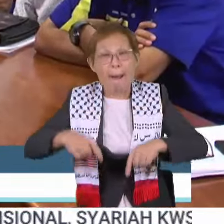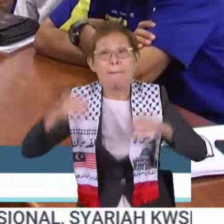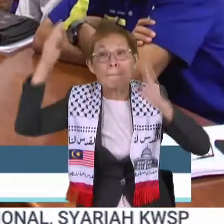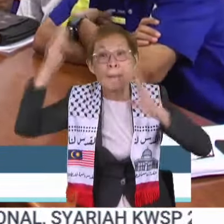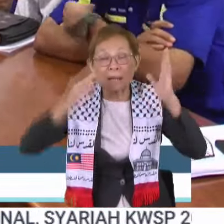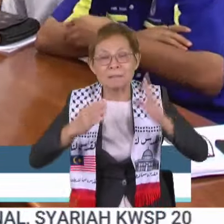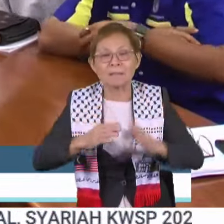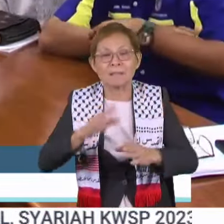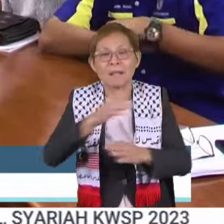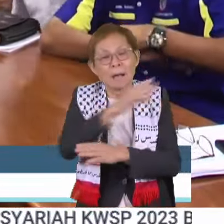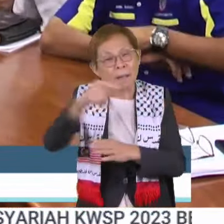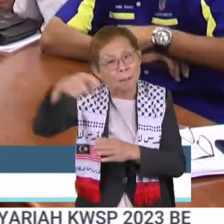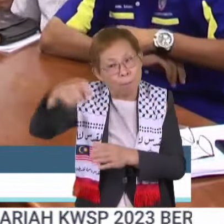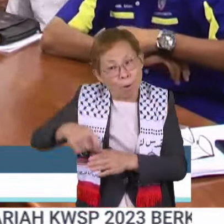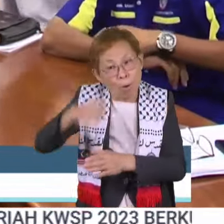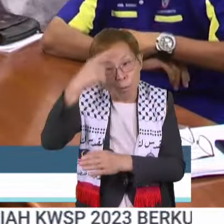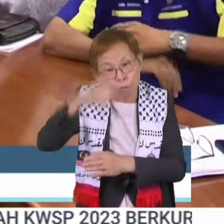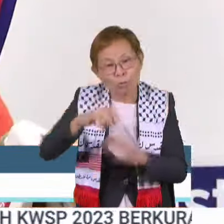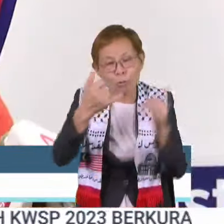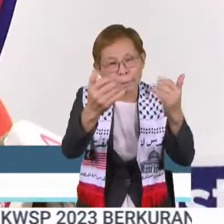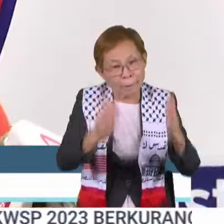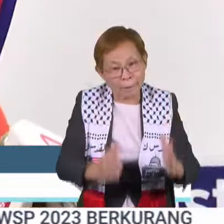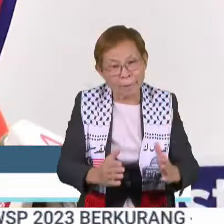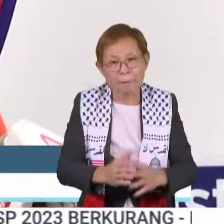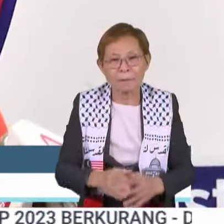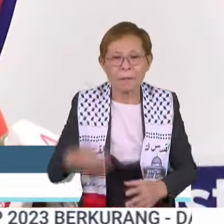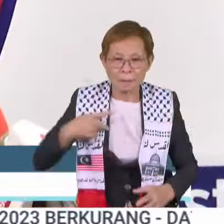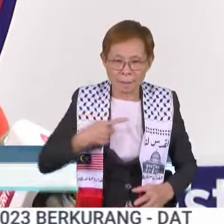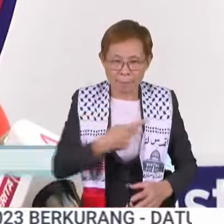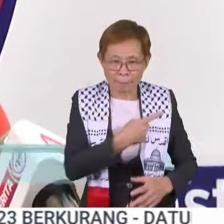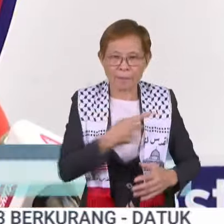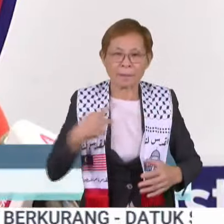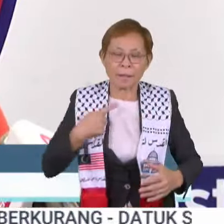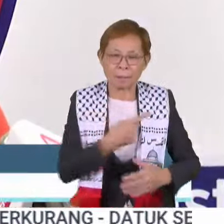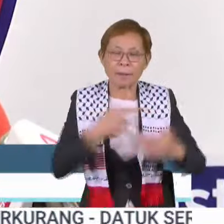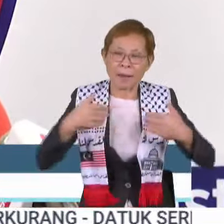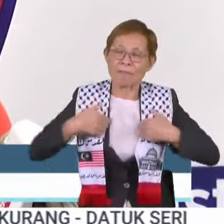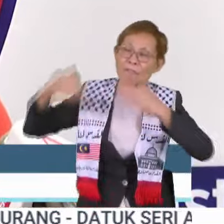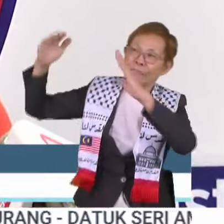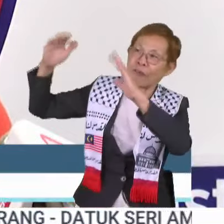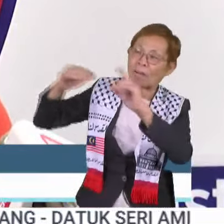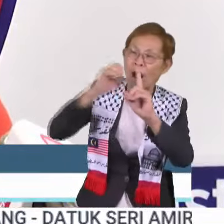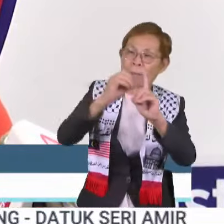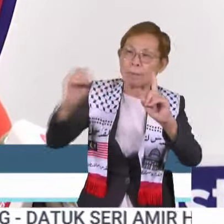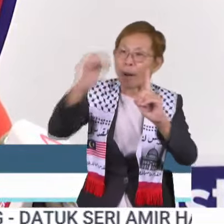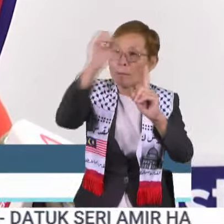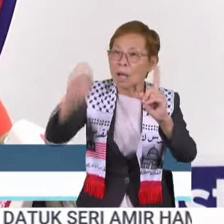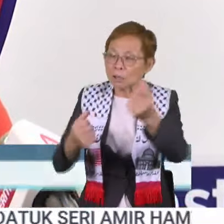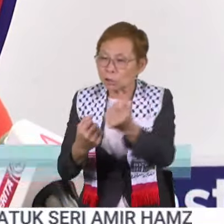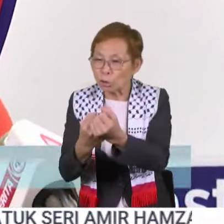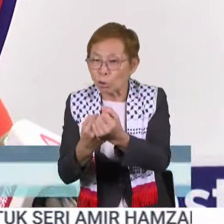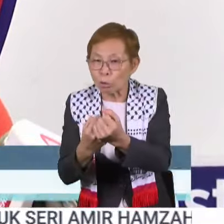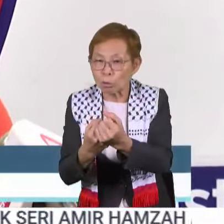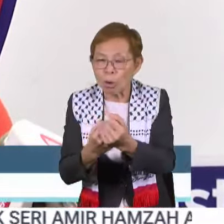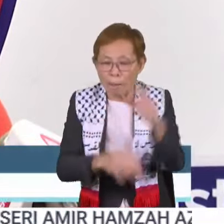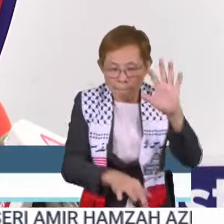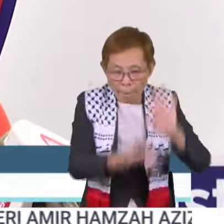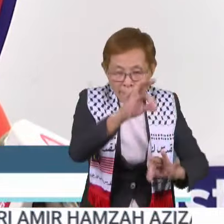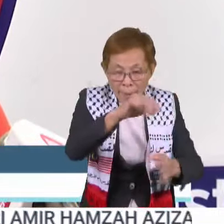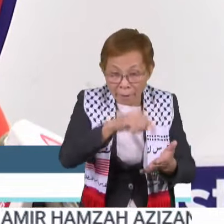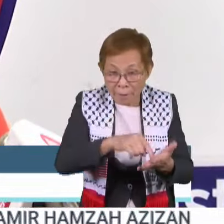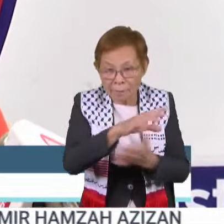para pemain kami juga mempunyai harapan penuh menyokong sepenuhnya atas pelantikan ini